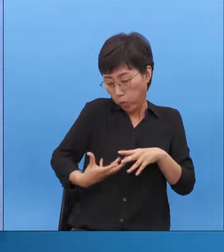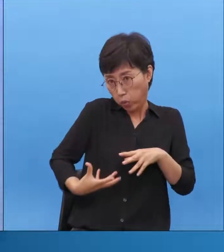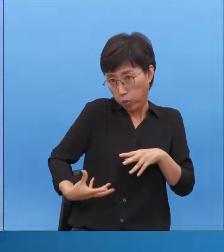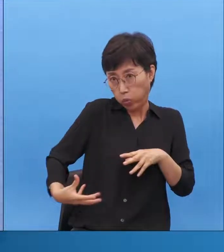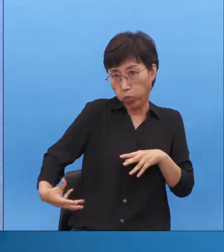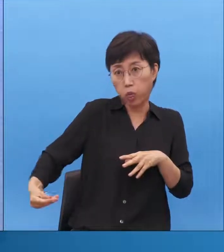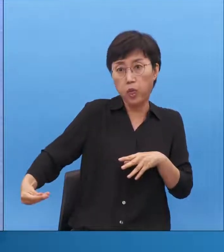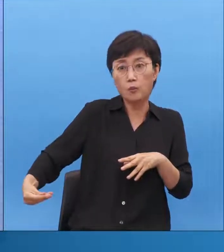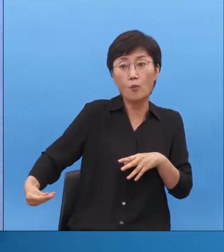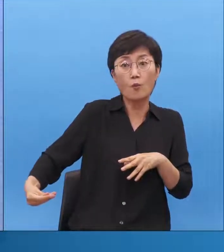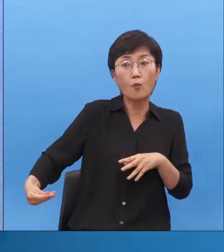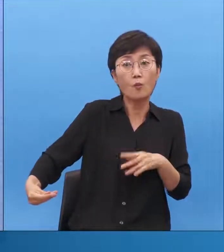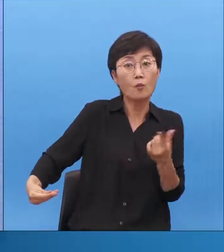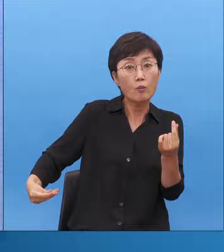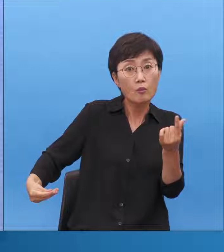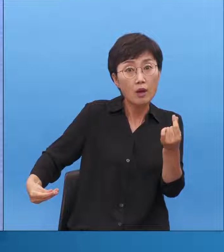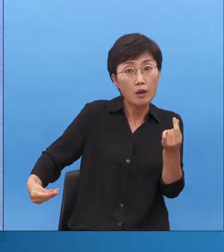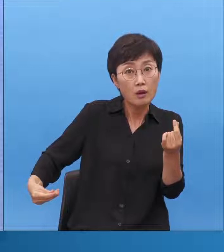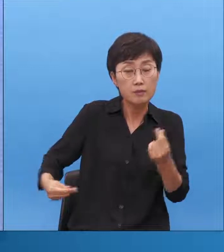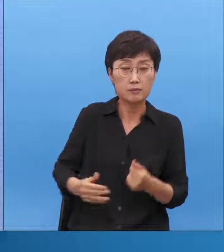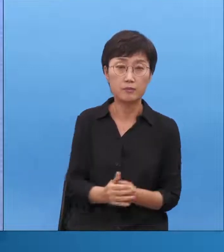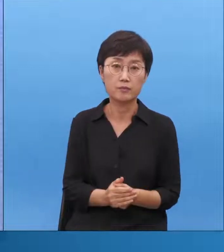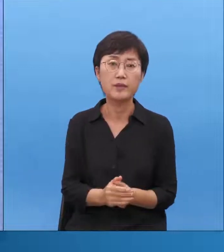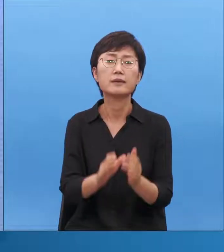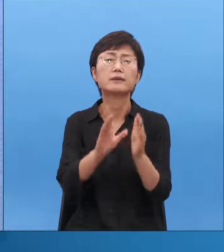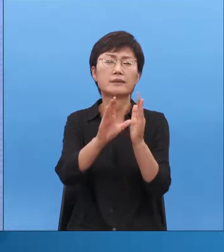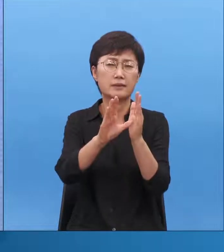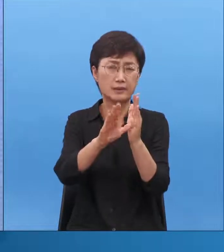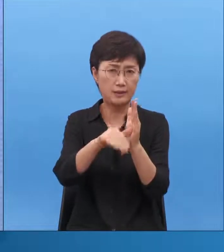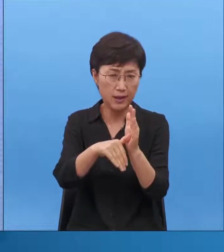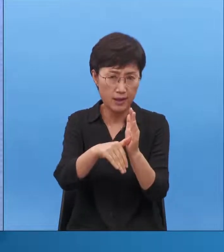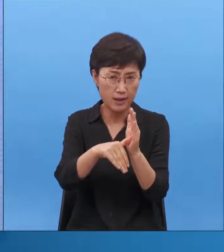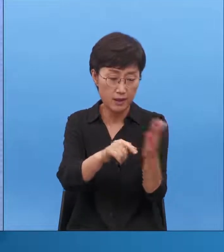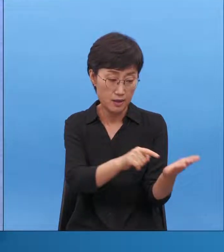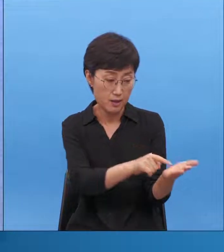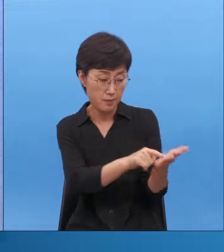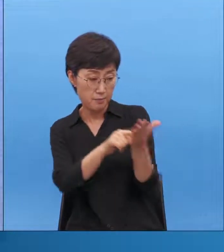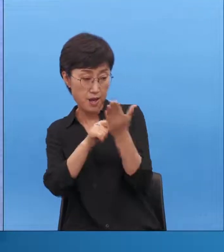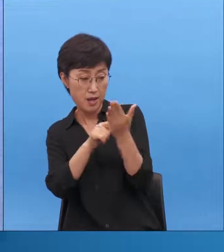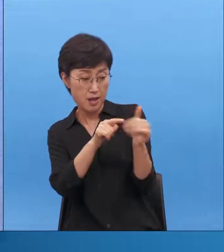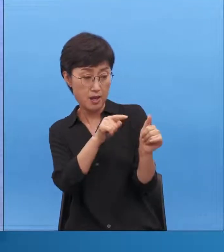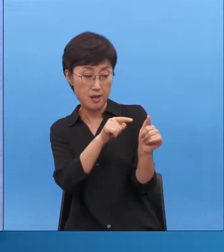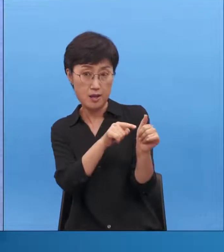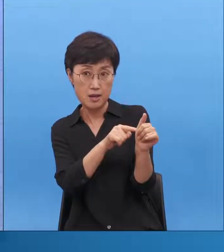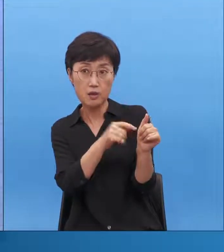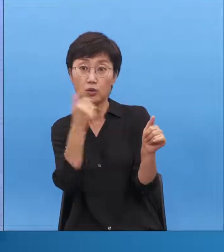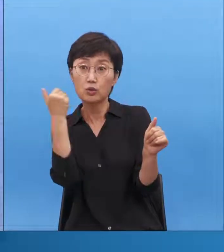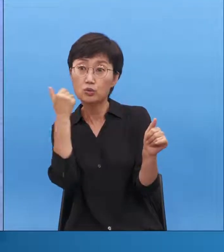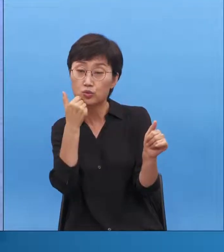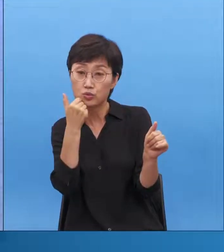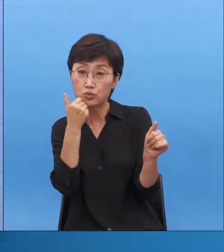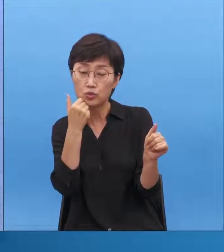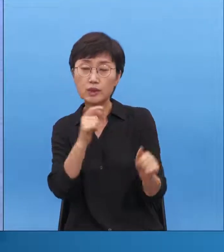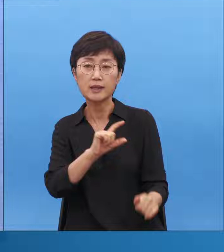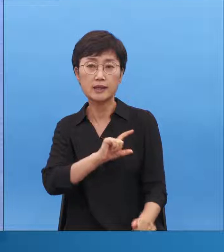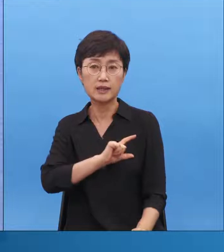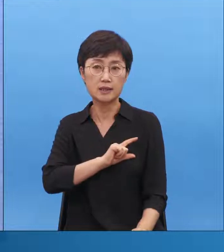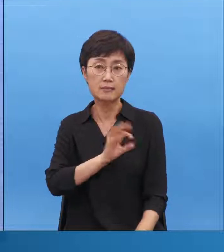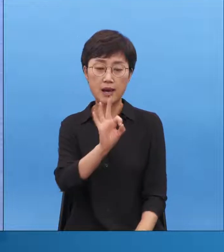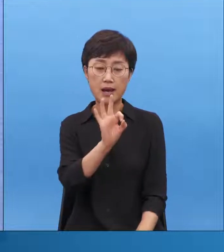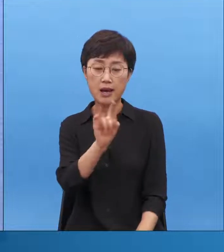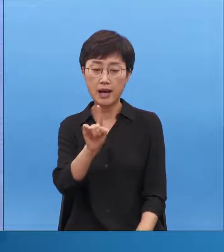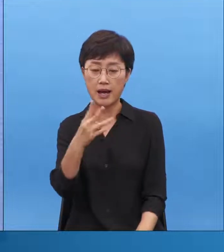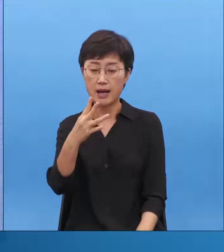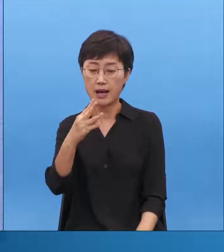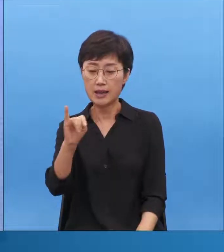his body. 이때 나타난 인물이 아리마대 요셉입니다. Now at this time, we see